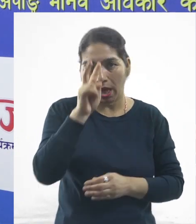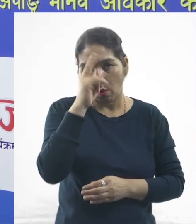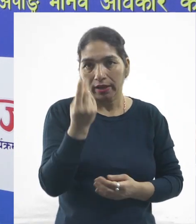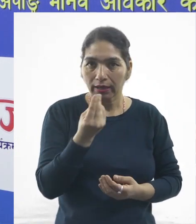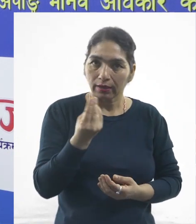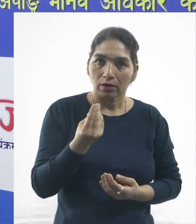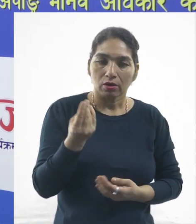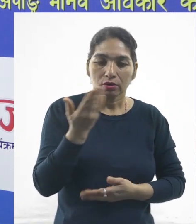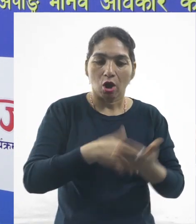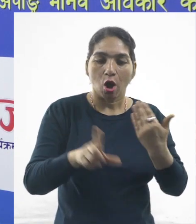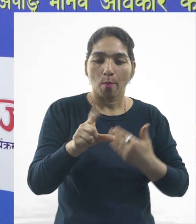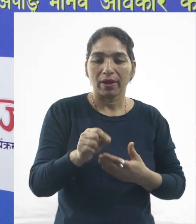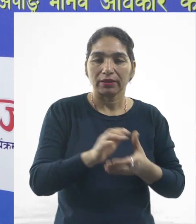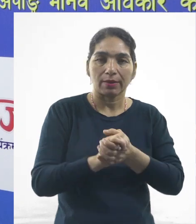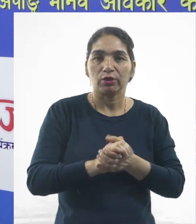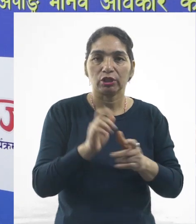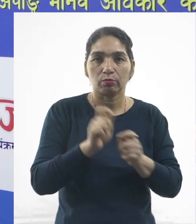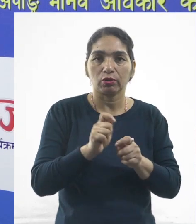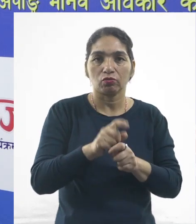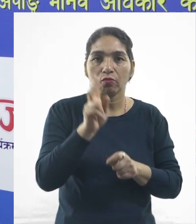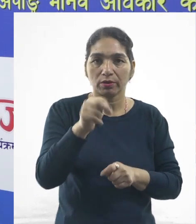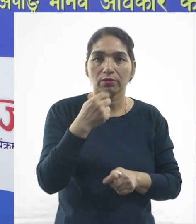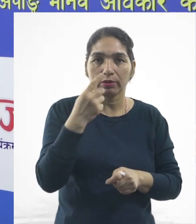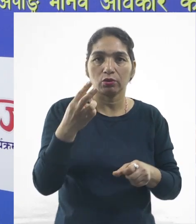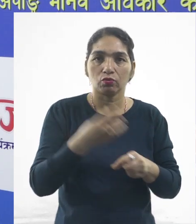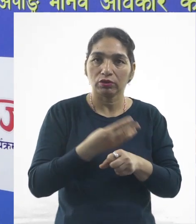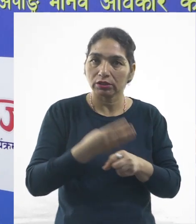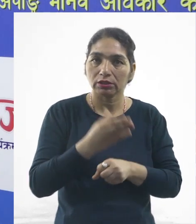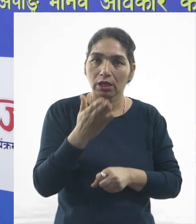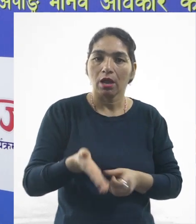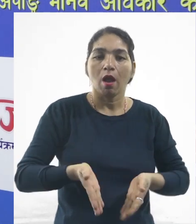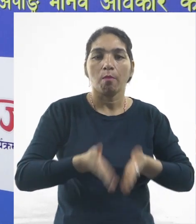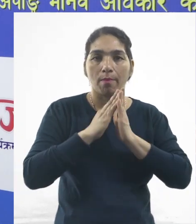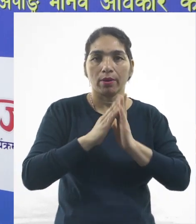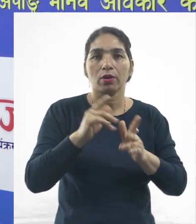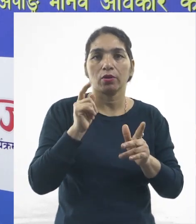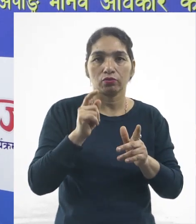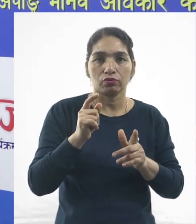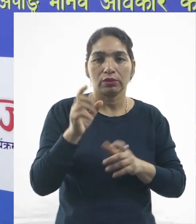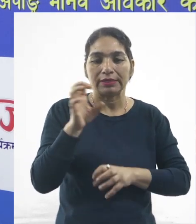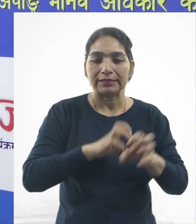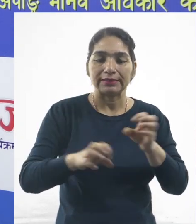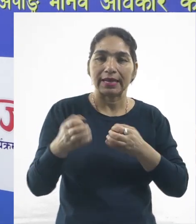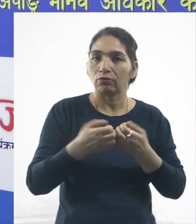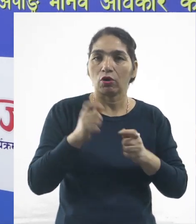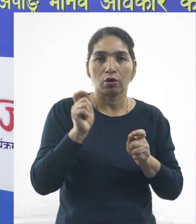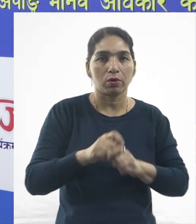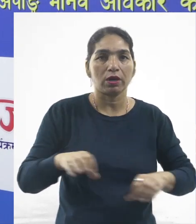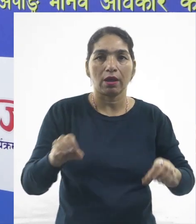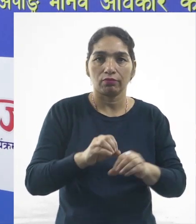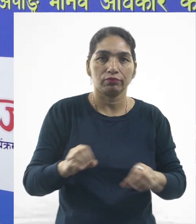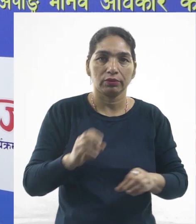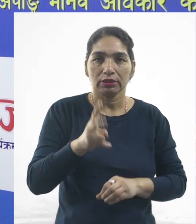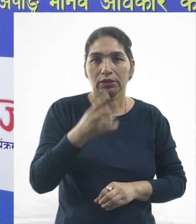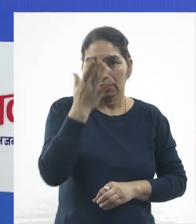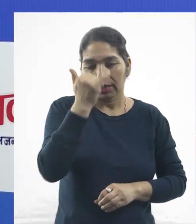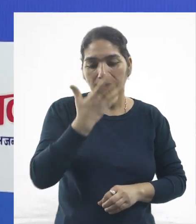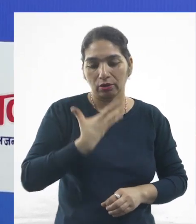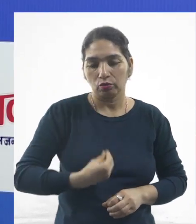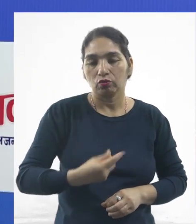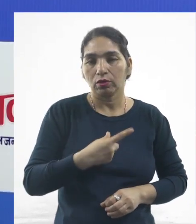त्यसलाई अपाङ्ग मैत्री बनाउनु पर्छ भन्ने उद्देश्यले त्यो भवनहरू पनि डिजाइन गरेर भवनहरू निर्माण भएन। अनि त्यो कारण दुःख लाग्छ,